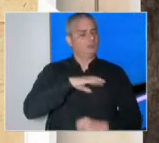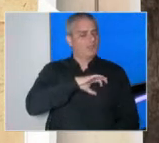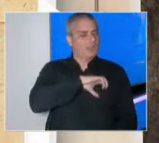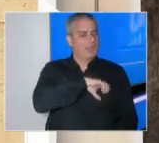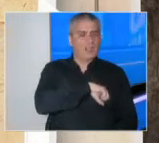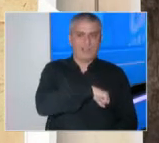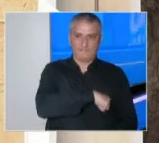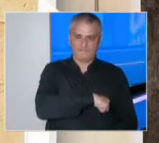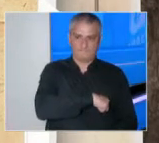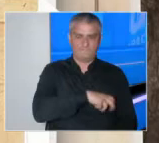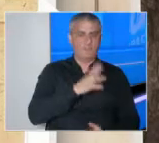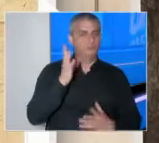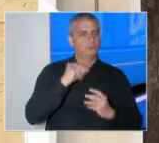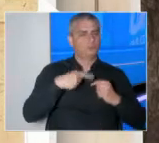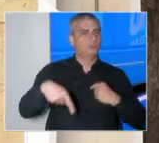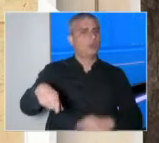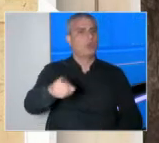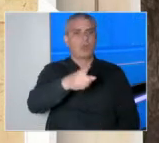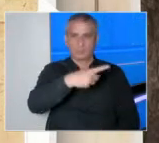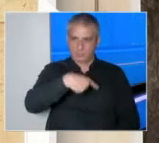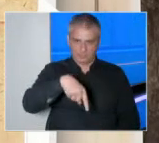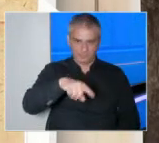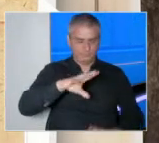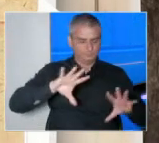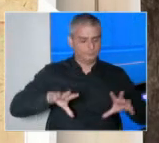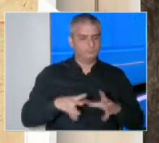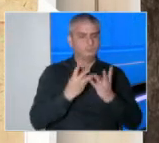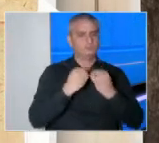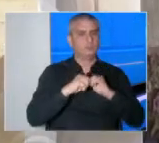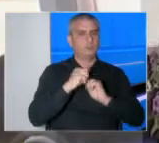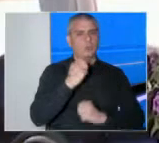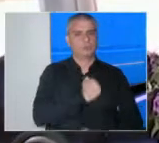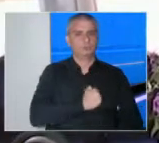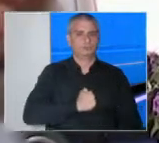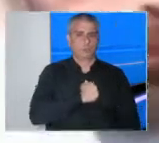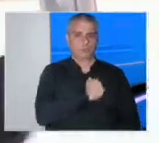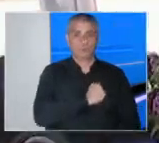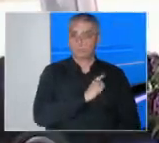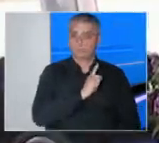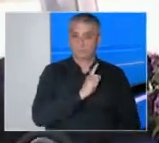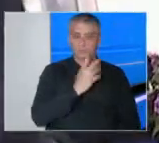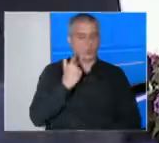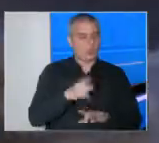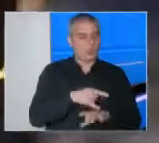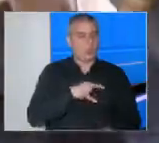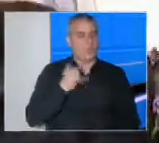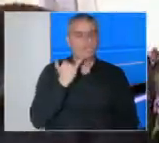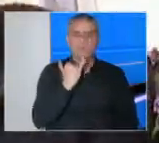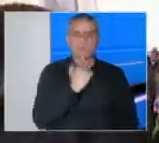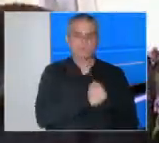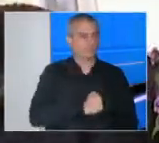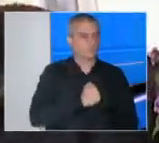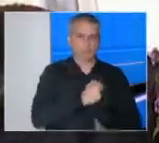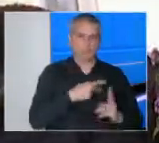הכאב שמלווה אתכן, בני המשפחות השכולות. מי שלא חווה שכול,